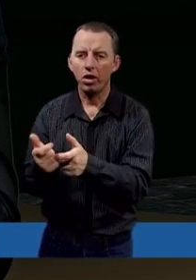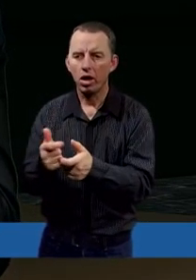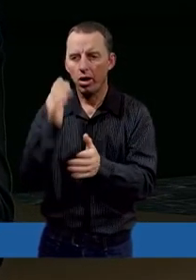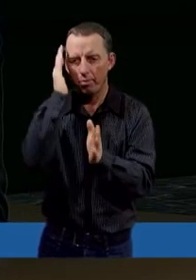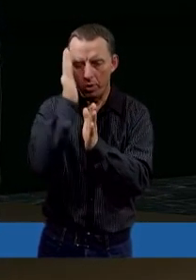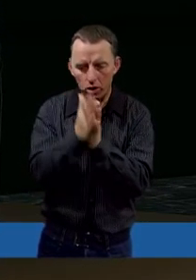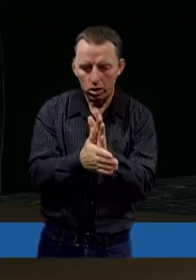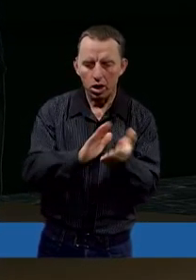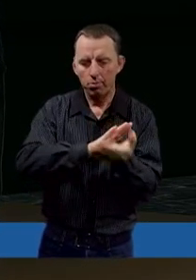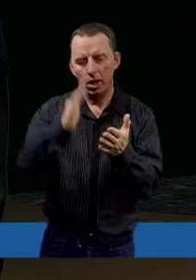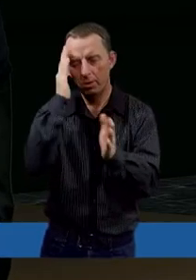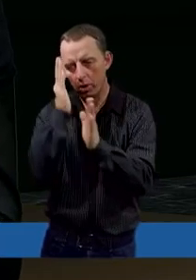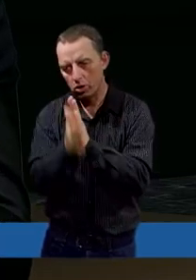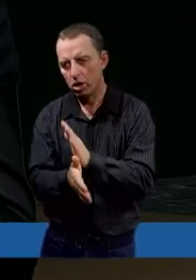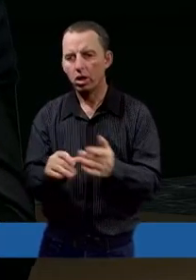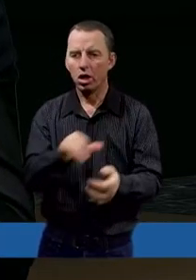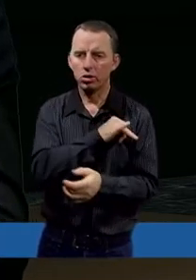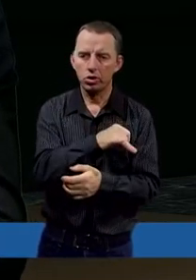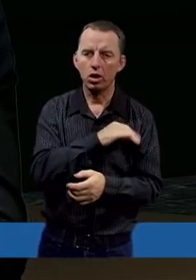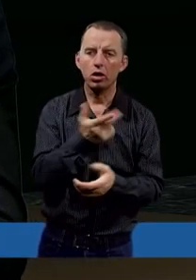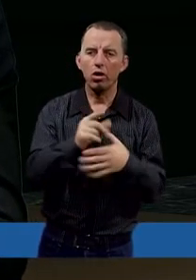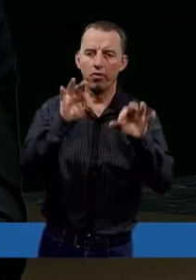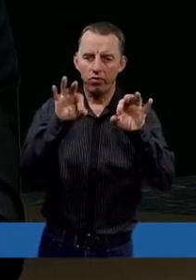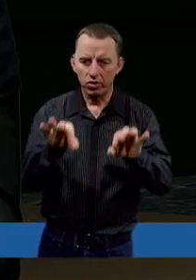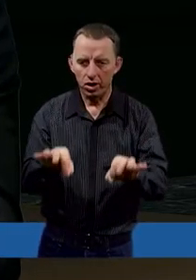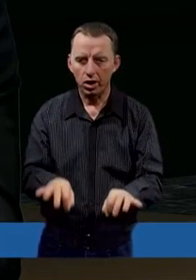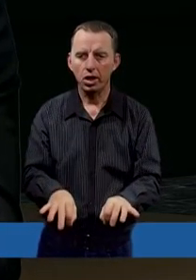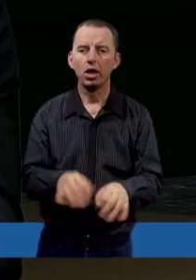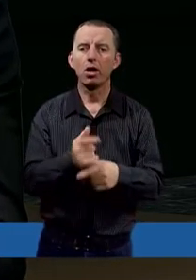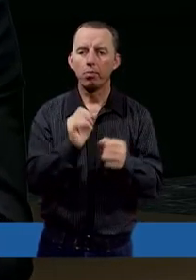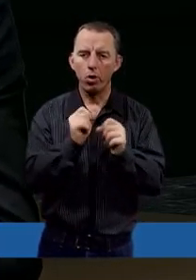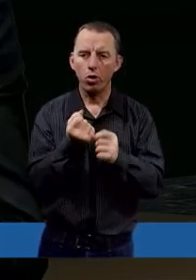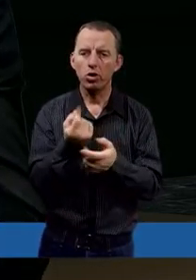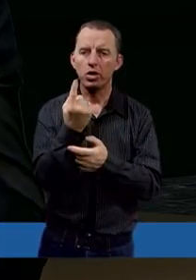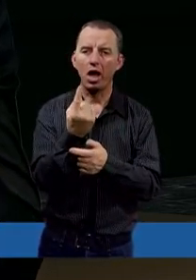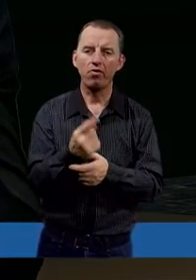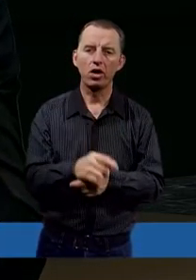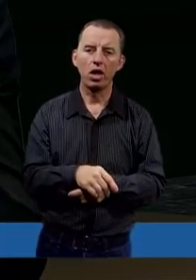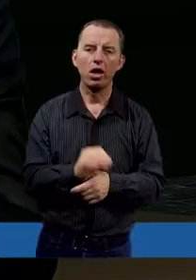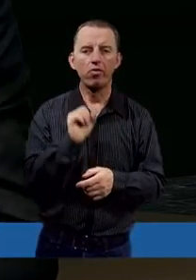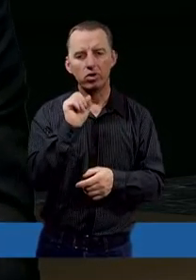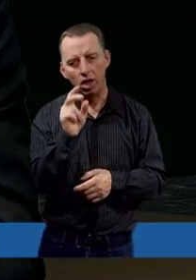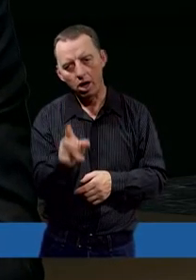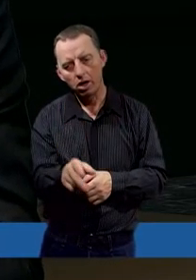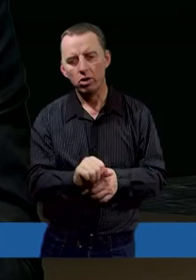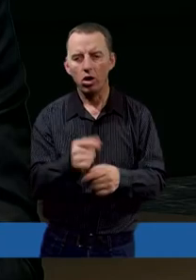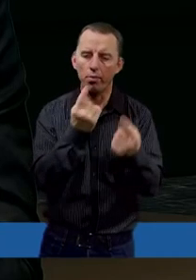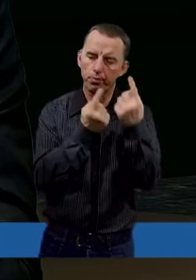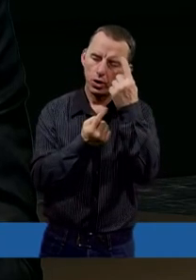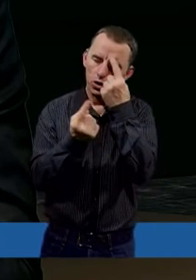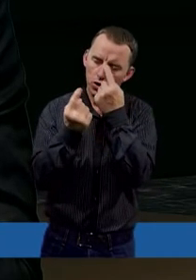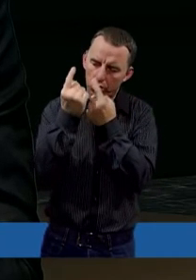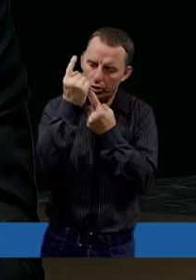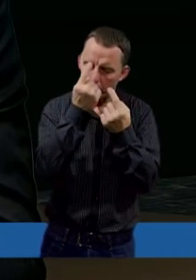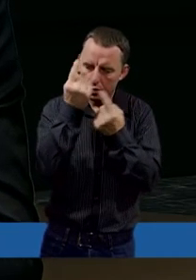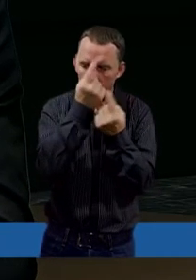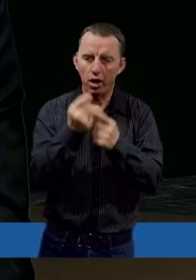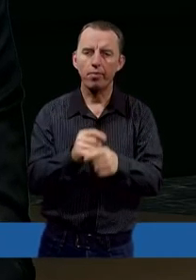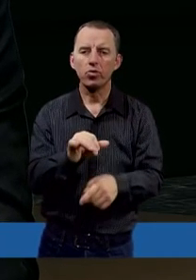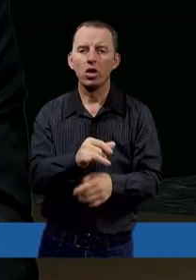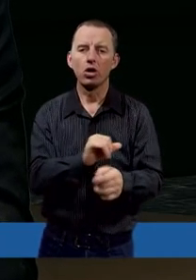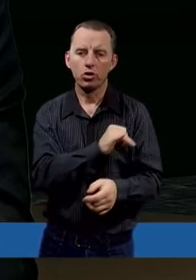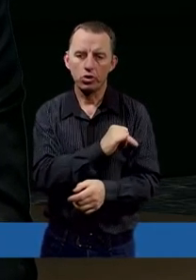pośrednie i bezpośrednie grzechu. Na przykład poczucie winy, które się pojawia, tak? Czyli pewne procesy myślowe, psychiczne, które się pojawiają w